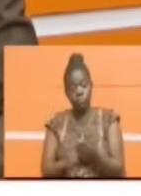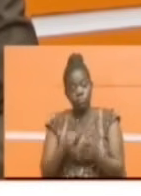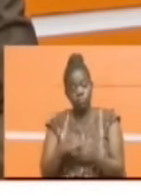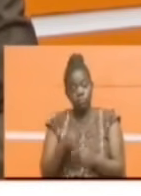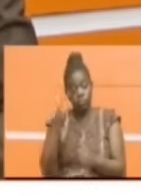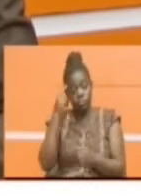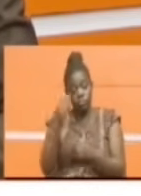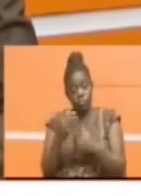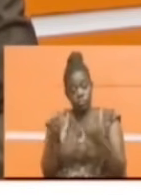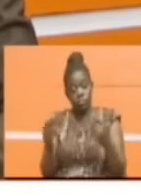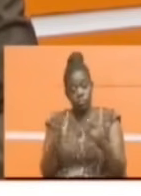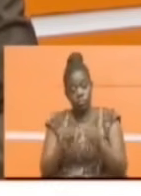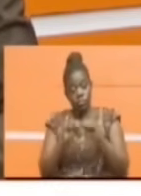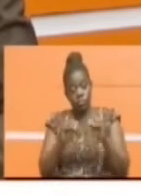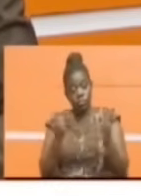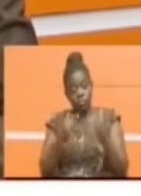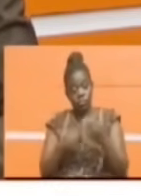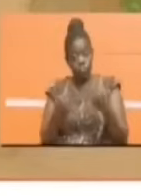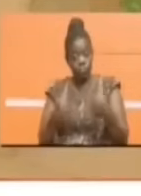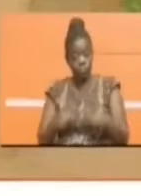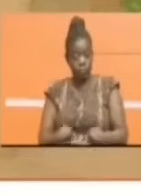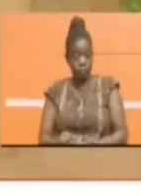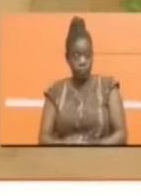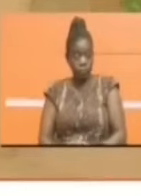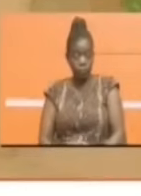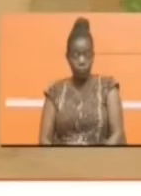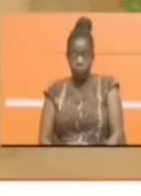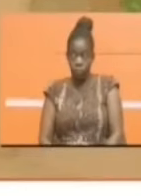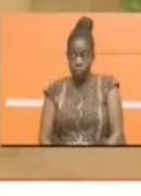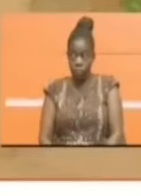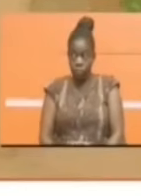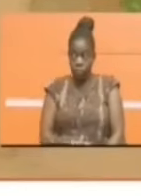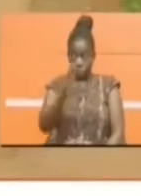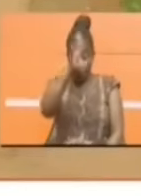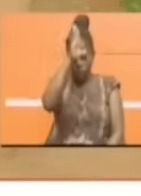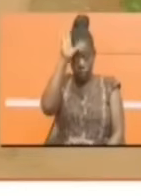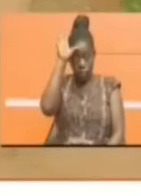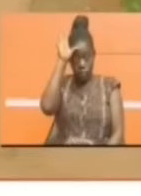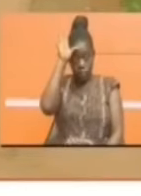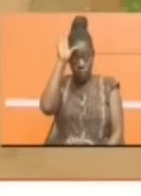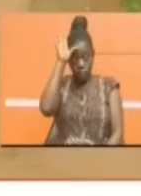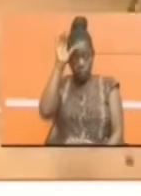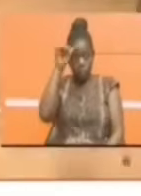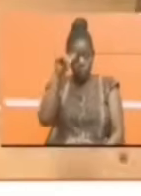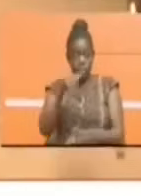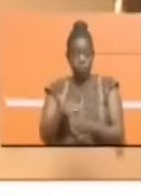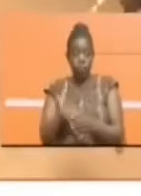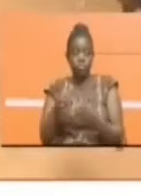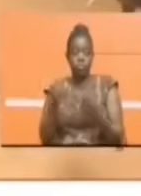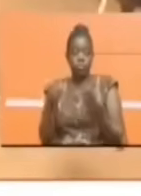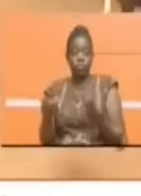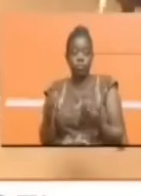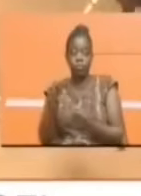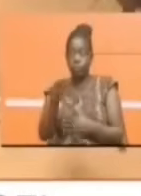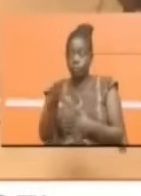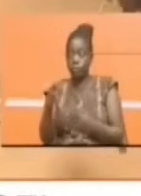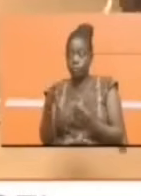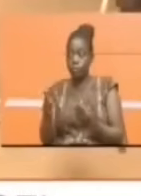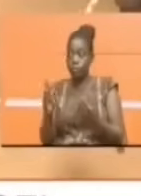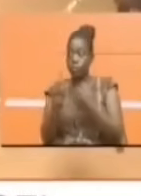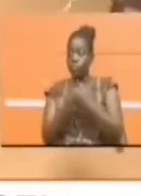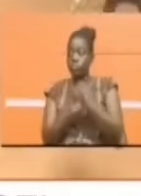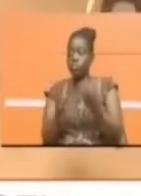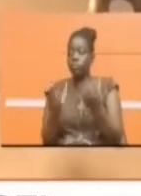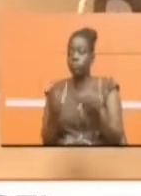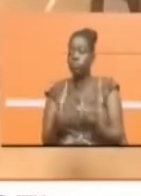akadde n'okubayigiriza bye bakola. Esther Musanana Kayemba omutuuze mu kabuga k'e Nazigo mu tawuni kanso Nazigo mu disitulikiti